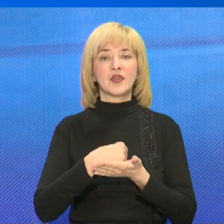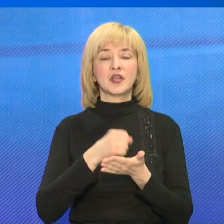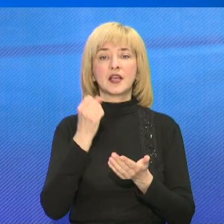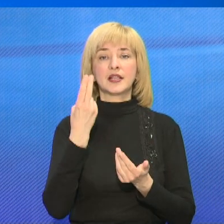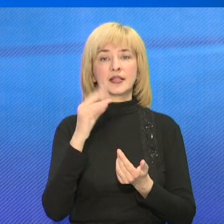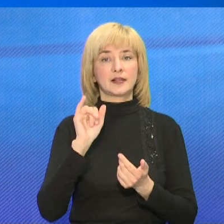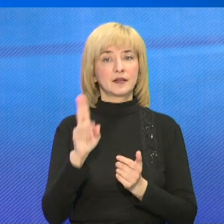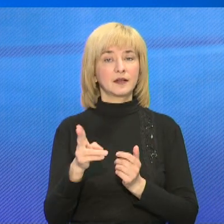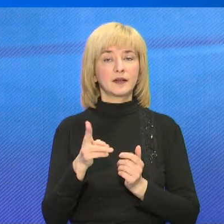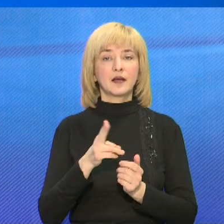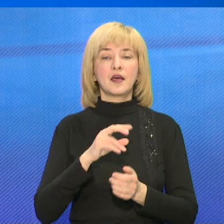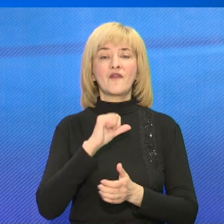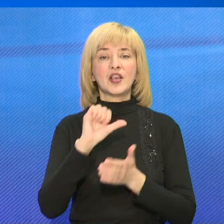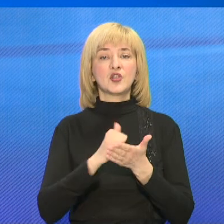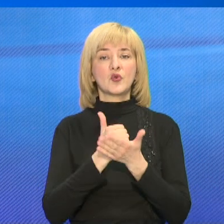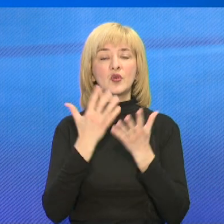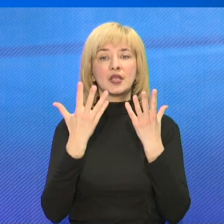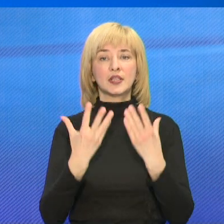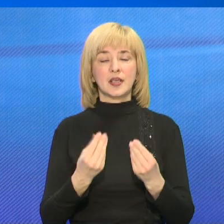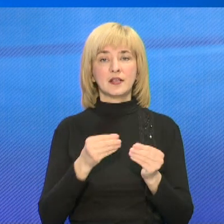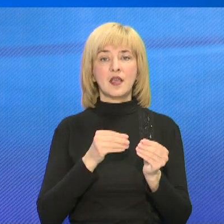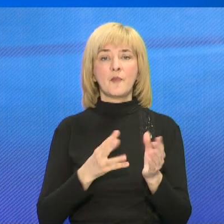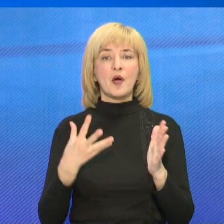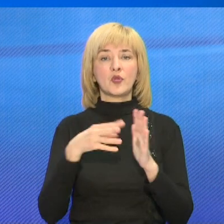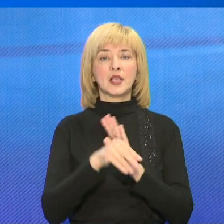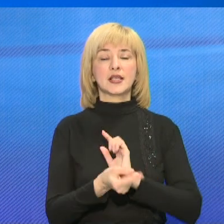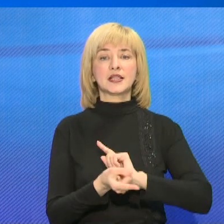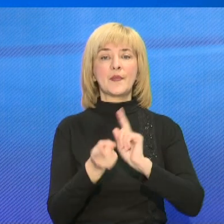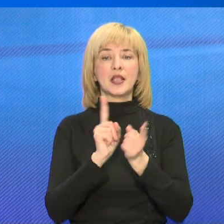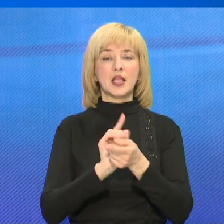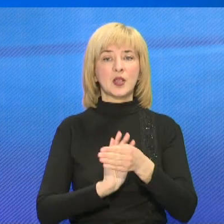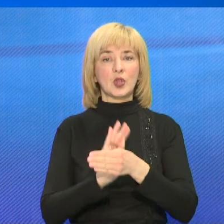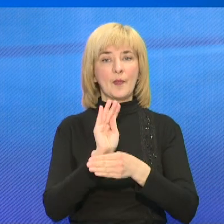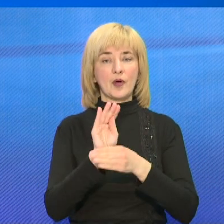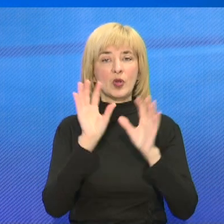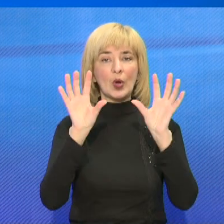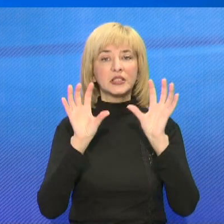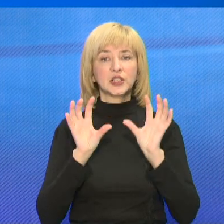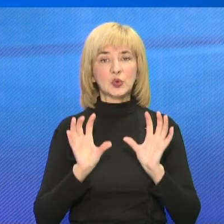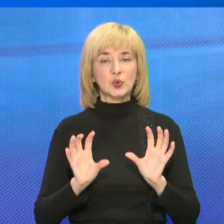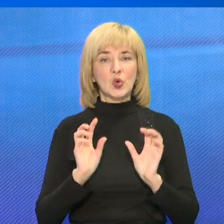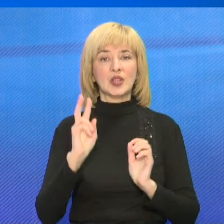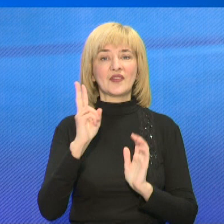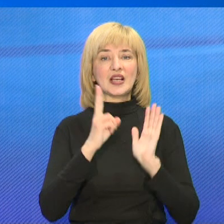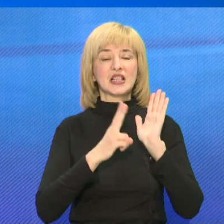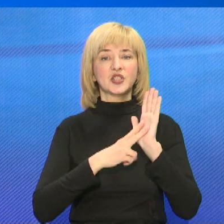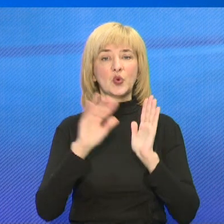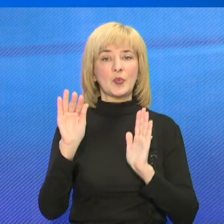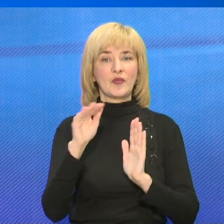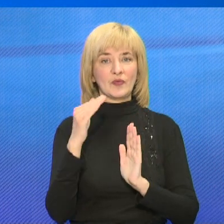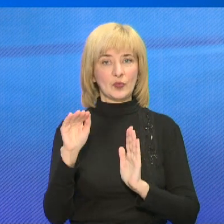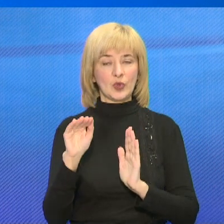выбаркамам. Асноўны дзень правядзення рэферэндуму па ўнясенні змяненняў і дапаўнення ў канстытуцыю 27